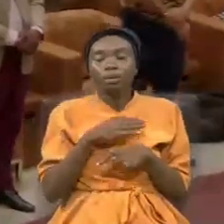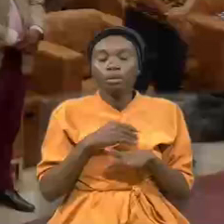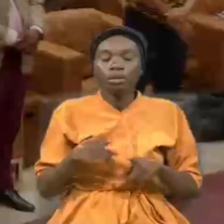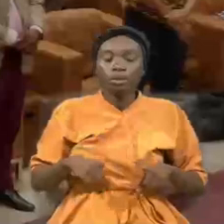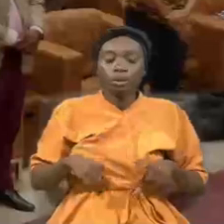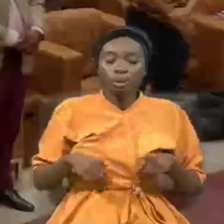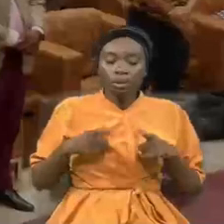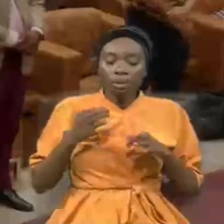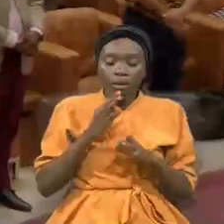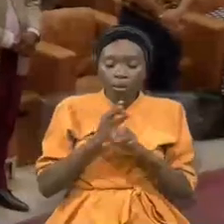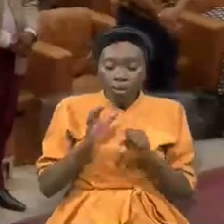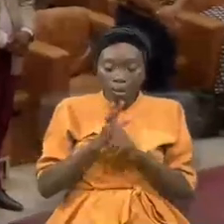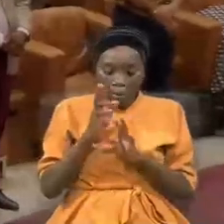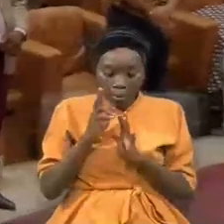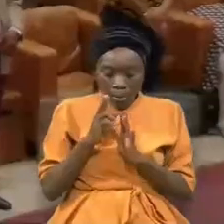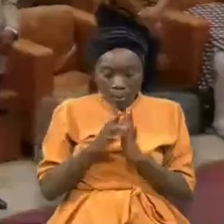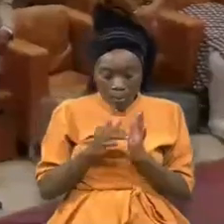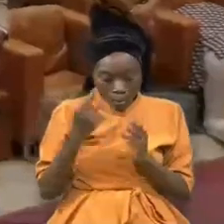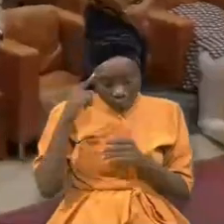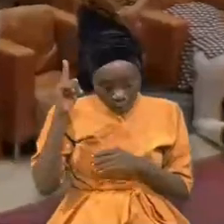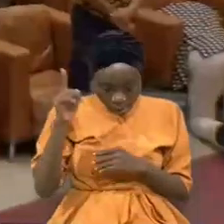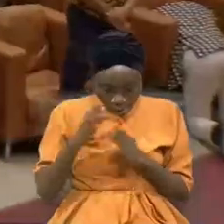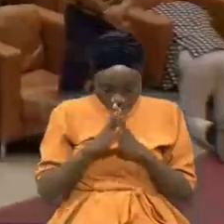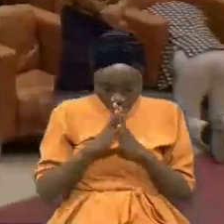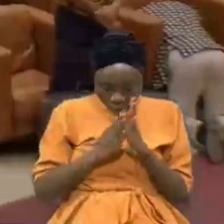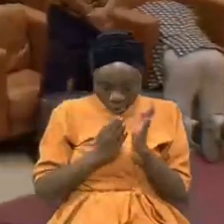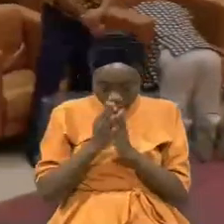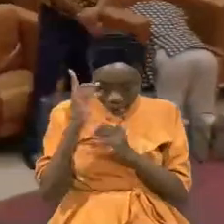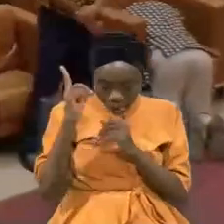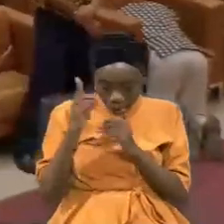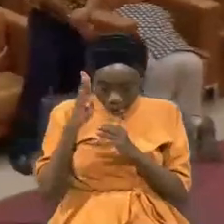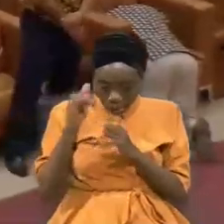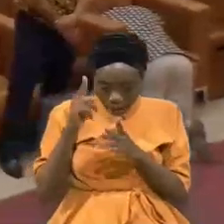en vivant fidèlement pour lui, par lui.